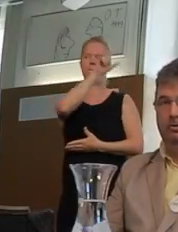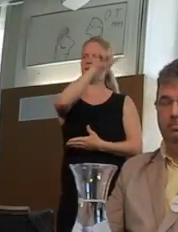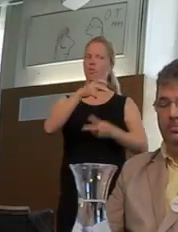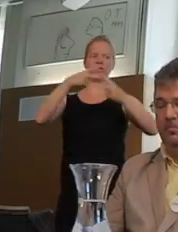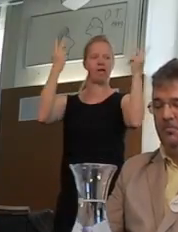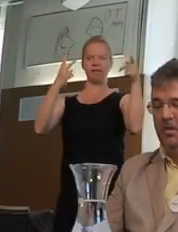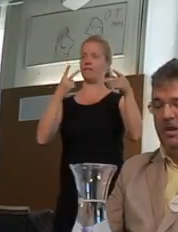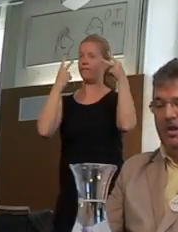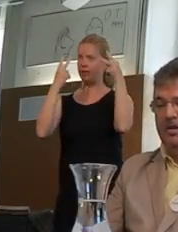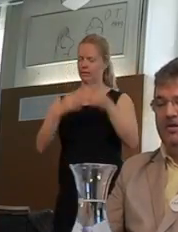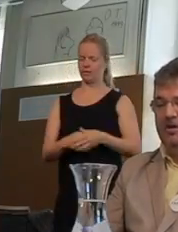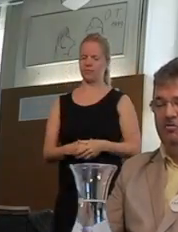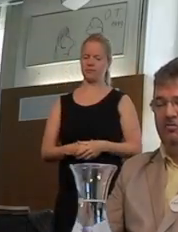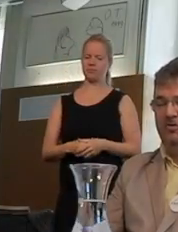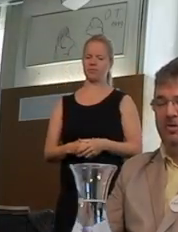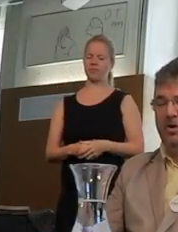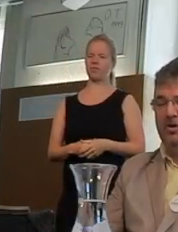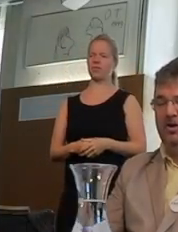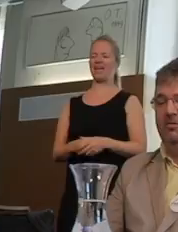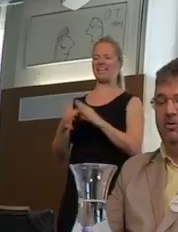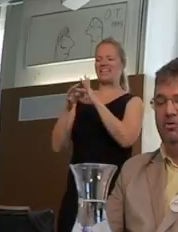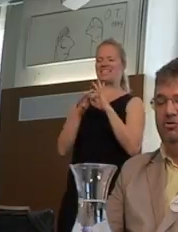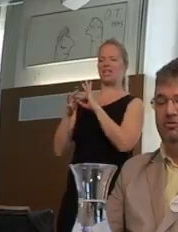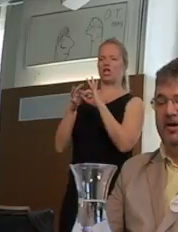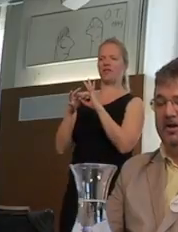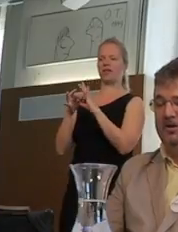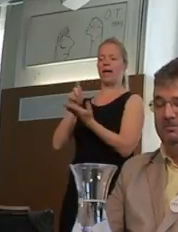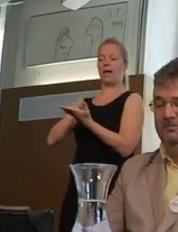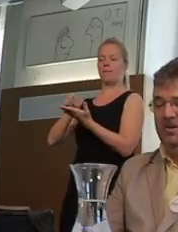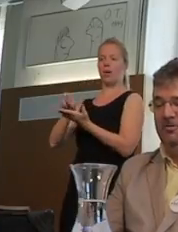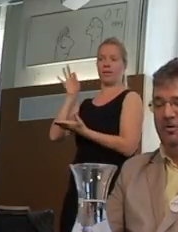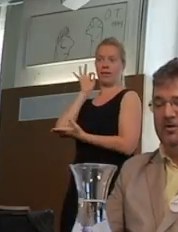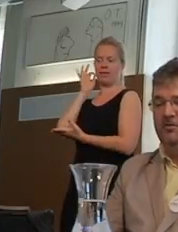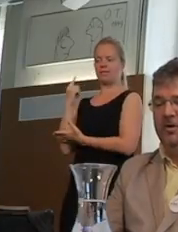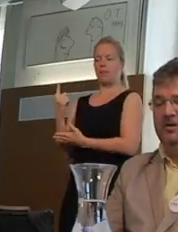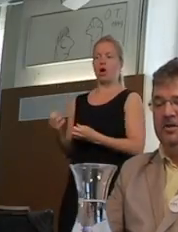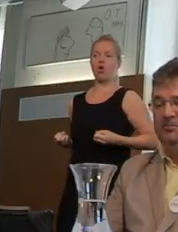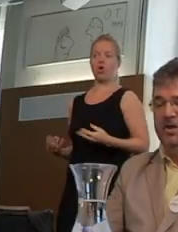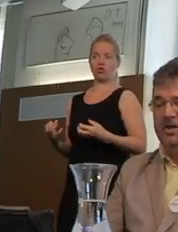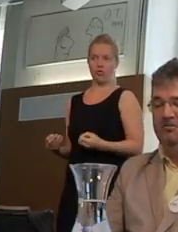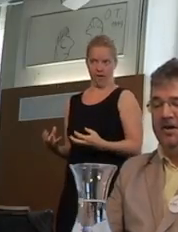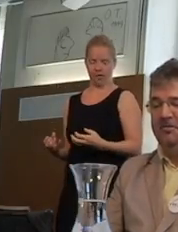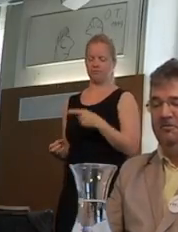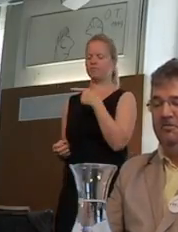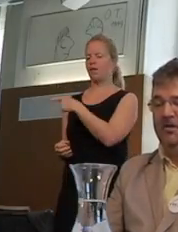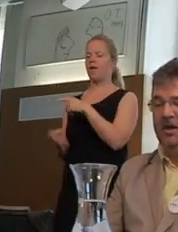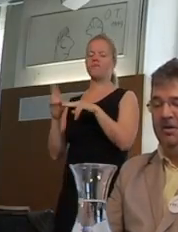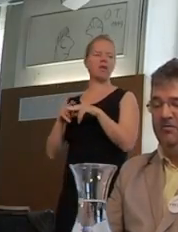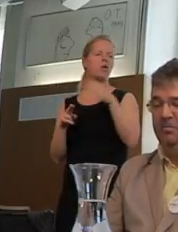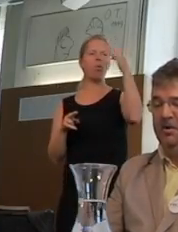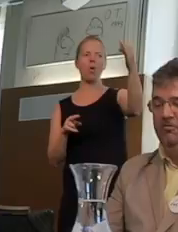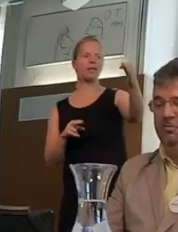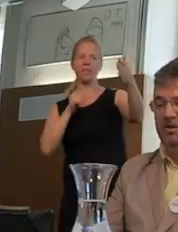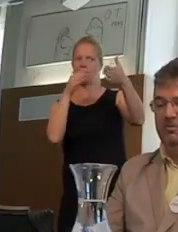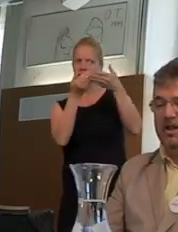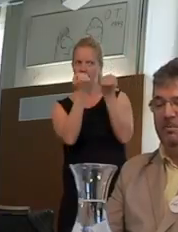waren. Die Gesellschaftsreporterin ist aber Rollstuhlfahrerin. Sollten diese Orte nicht barrierefrei sein, wird sie